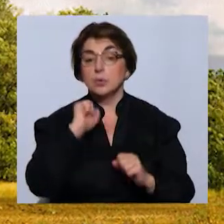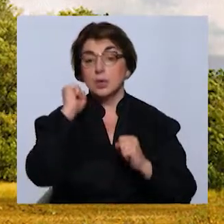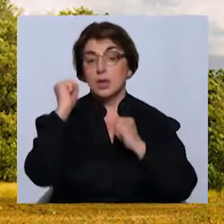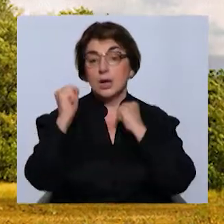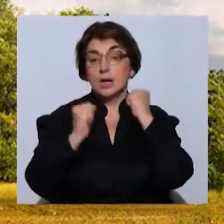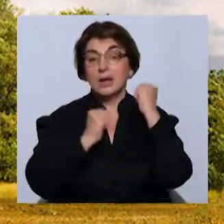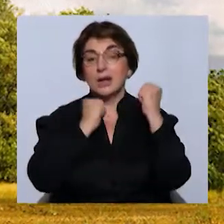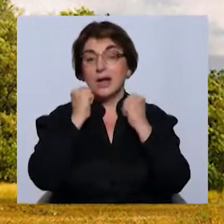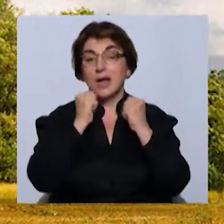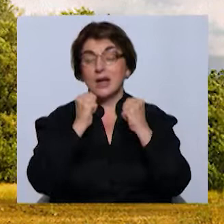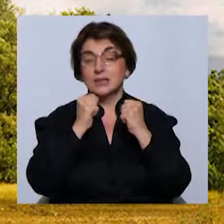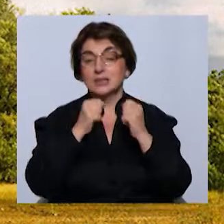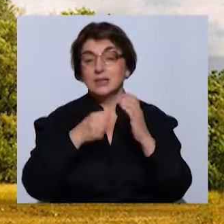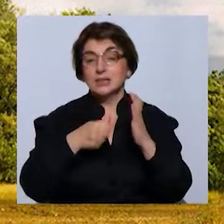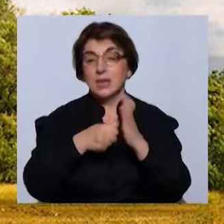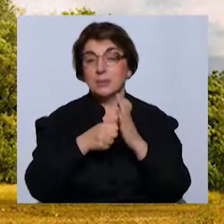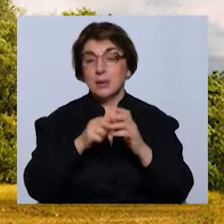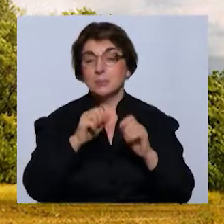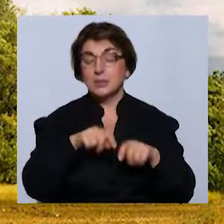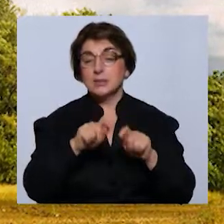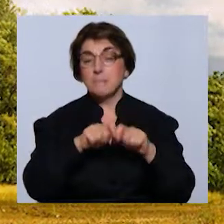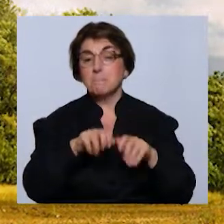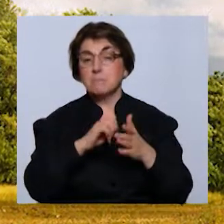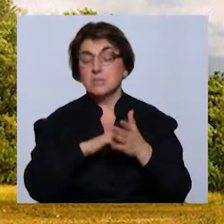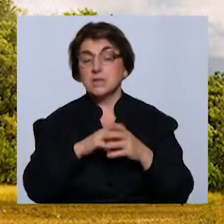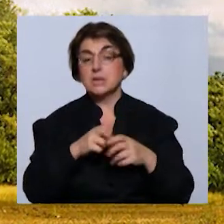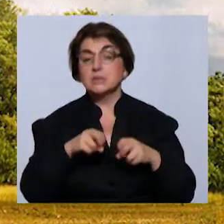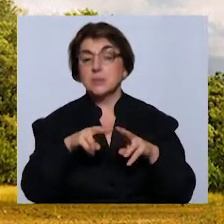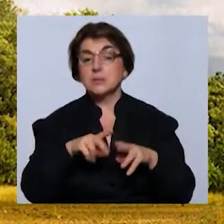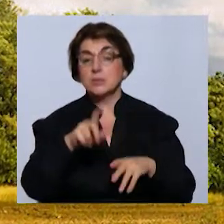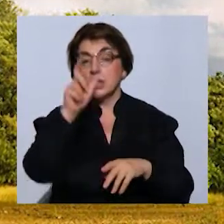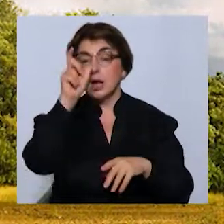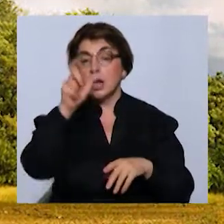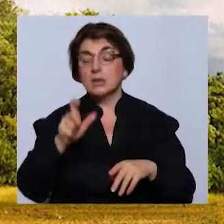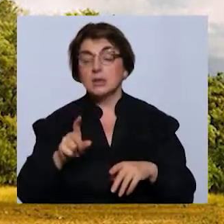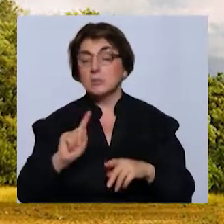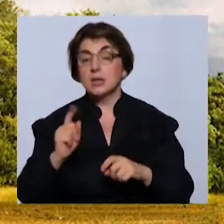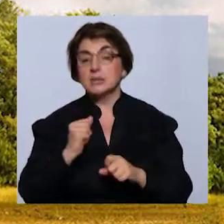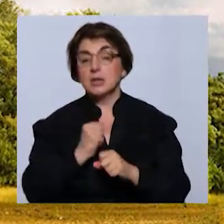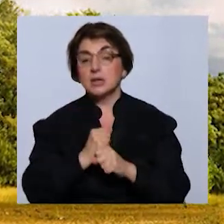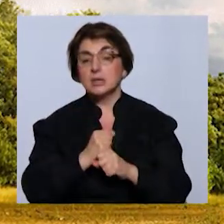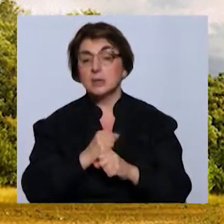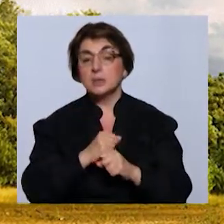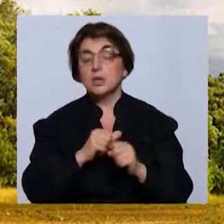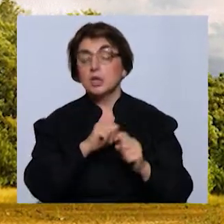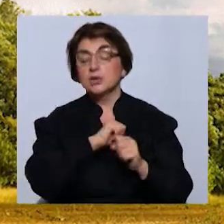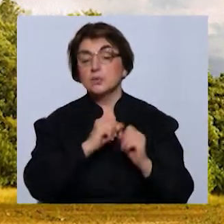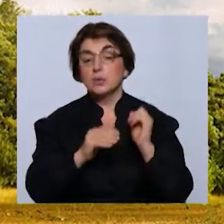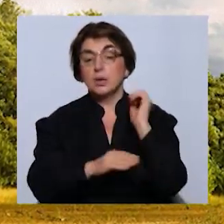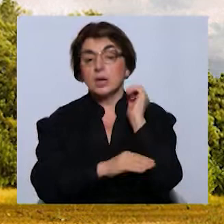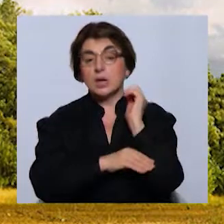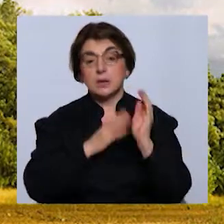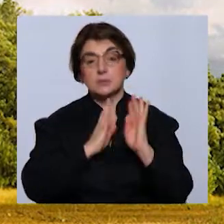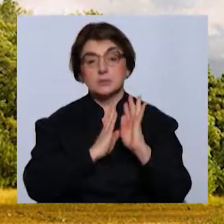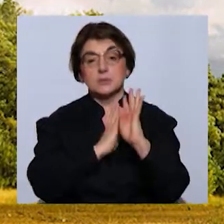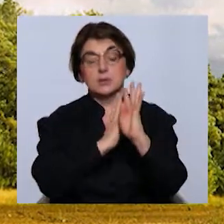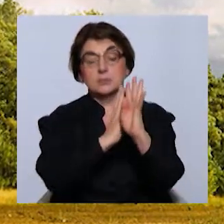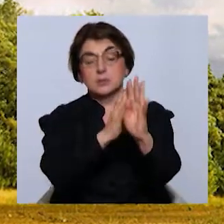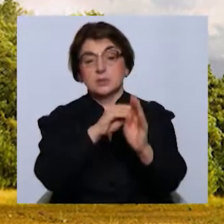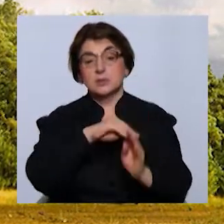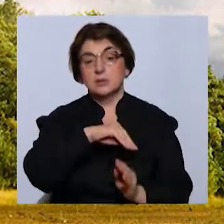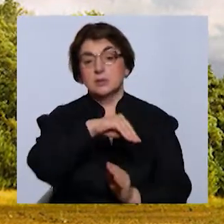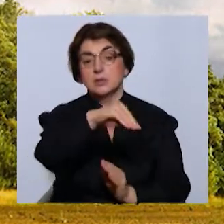აგებენ ქარსაფარ ზოლებს. ეს არის ხეების მწკრივი, რომელიც იცავს ნიადაგს, ესე ვთქვათ, ქარის